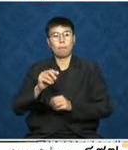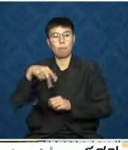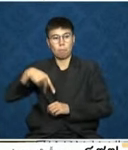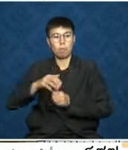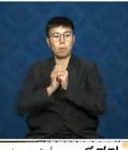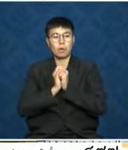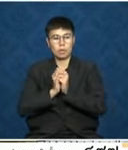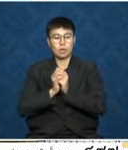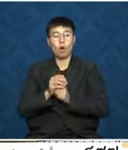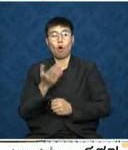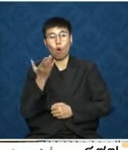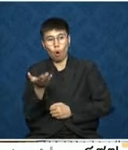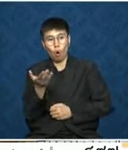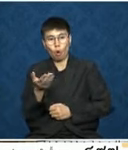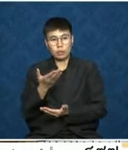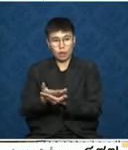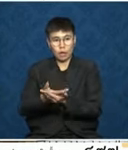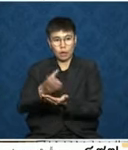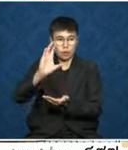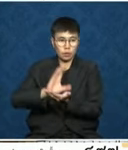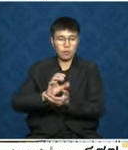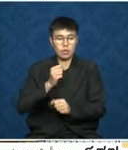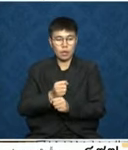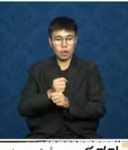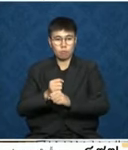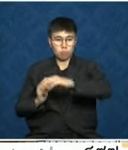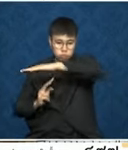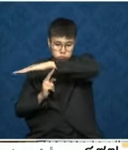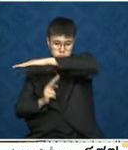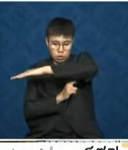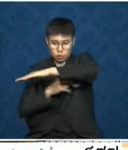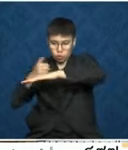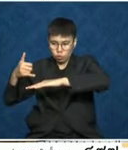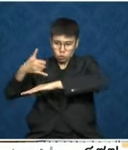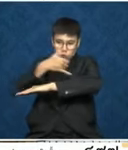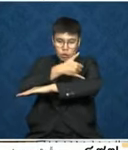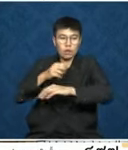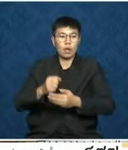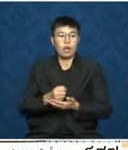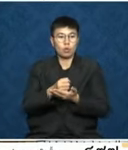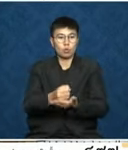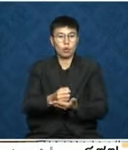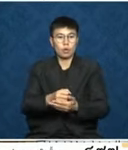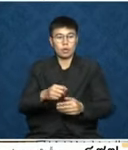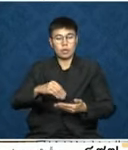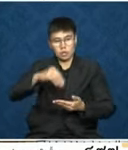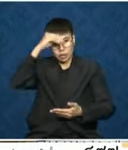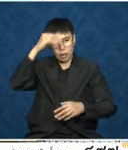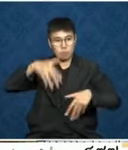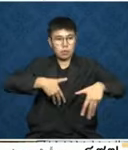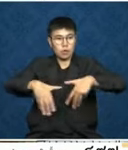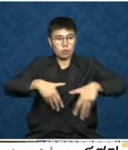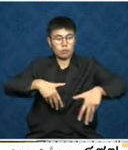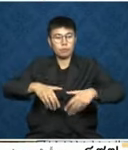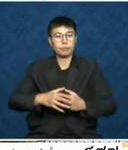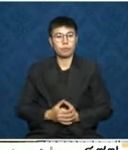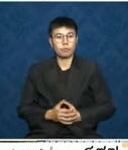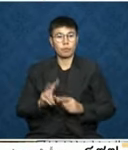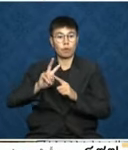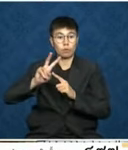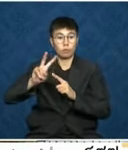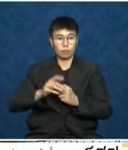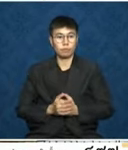ได้ขอความอนุเคราะห์จัดงบประมาณในการสร้างสะพานลอยเพื่อความปลอดภัยของนักศึกษาและประชาชนในทัไปครับเรื่องที่ 2ครับ